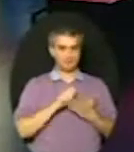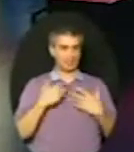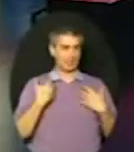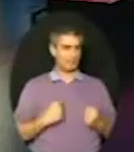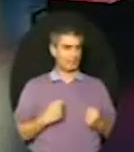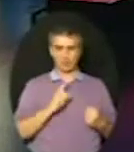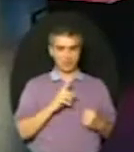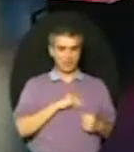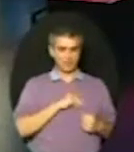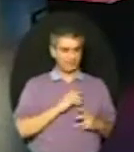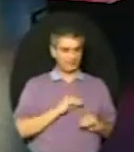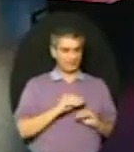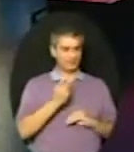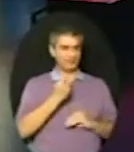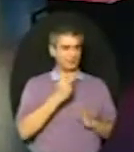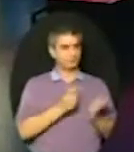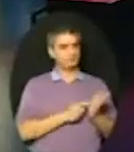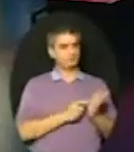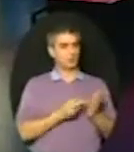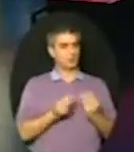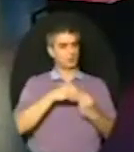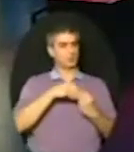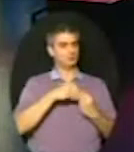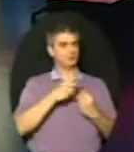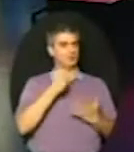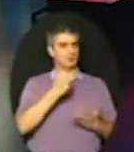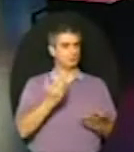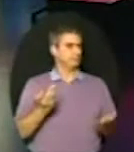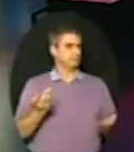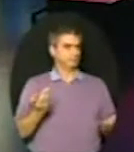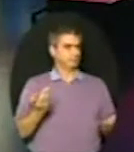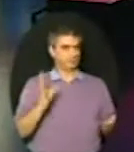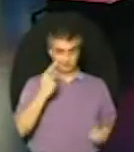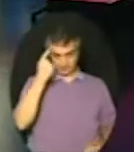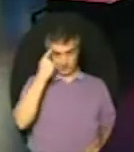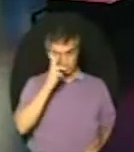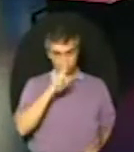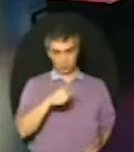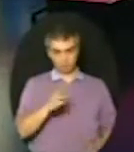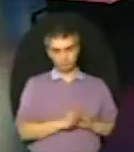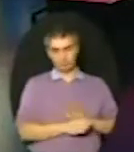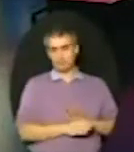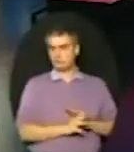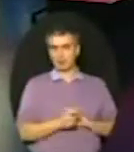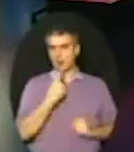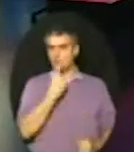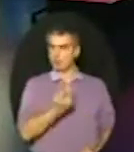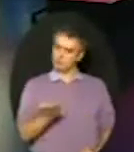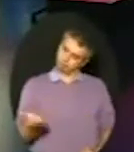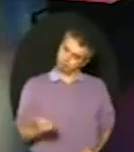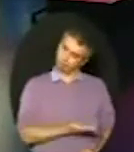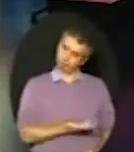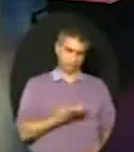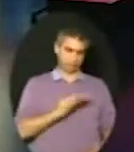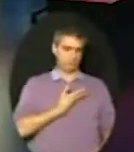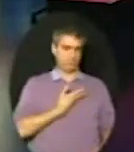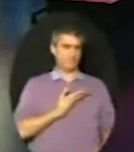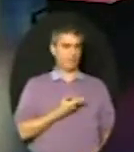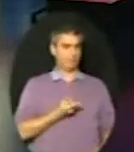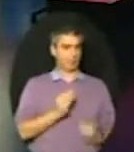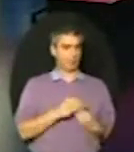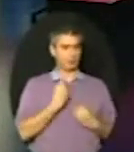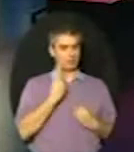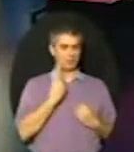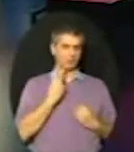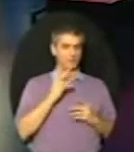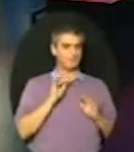הביטחון לא הסכים להעביר את הכסף כי הוא דרש שיהיה לו תוספת תקציבית. אז אם ידעו שיש כאלה רזרבות, למה לא אמרו להם, בבקשה, הנה, אתם מקבלים את העוד